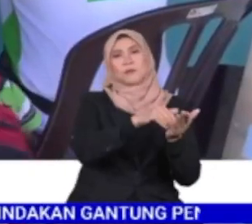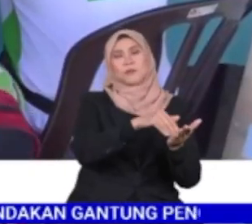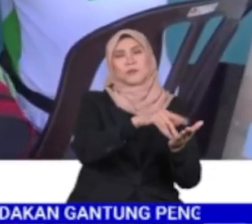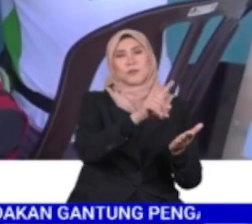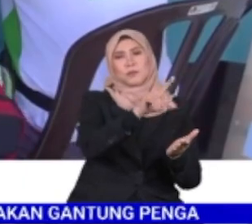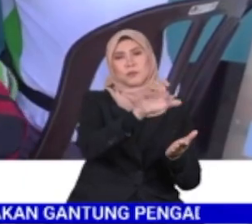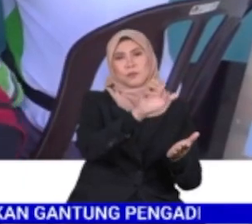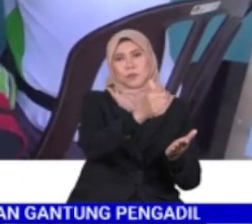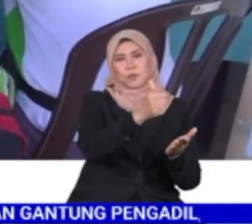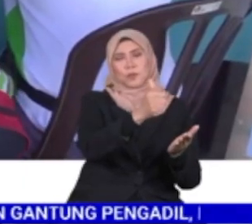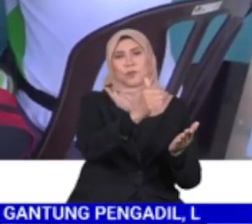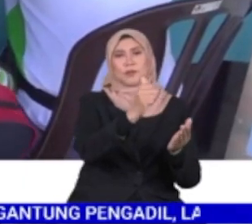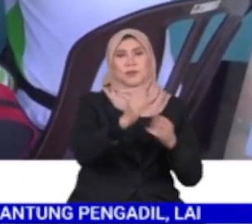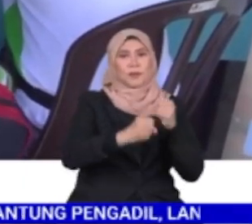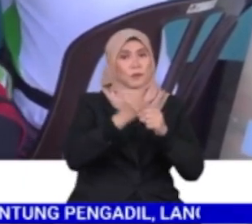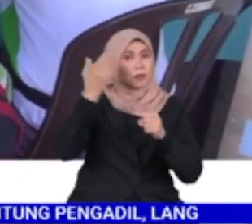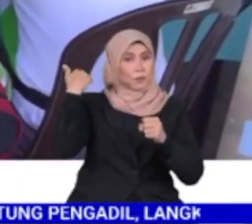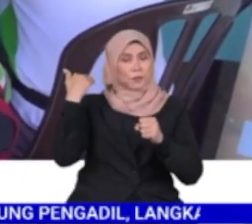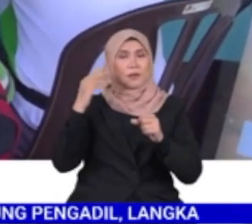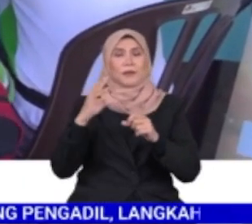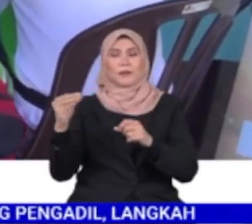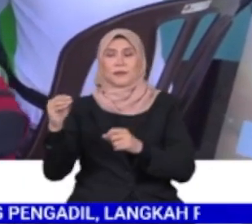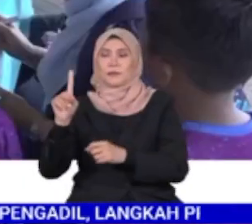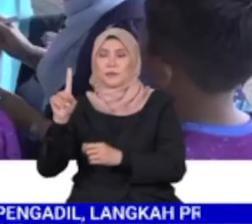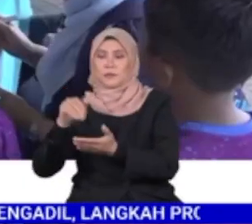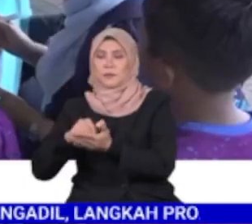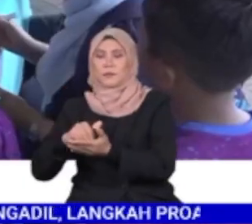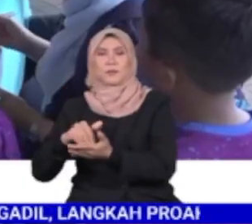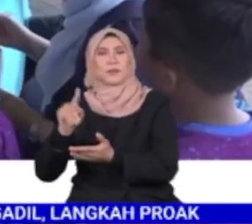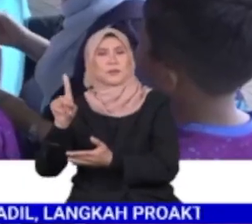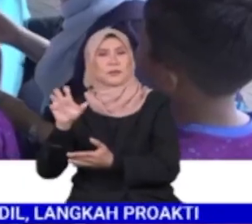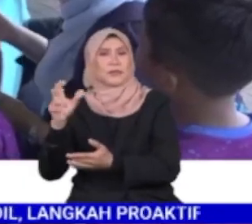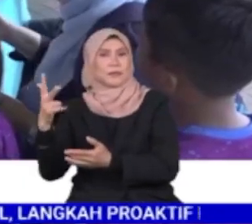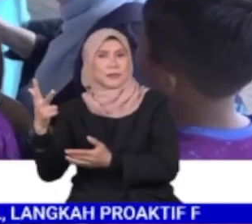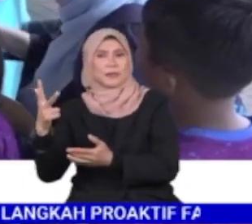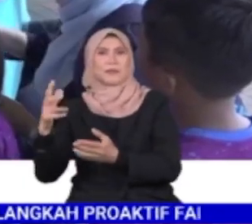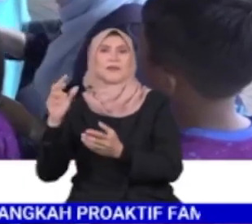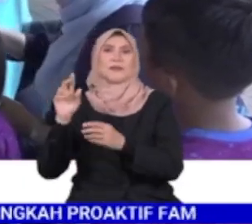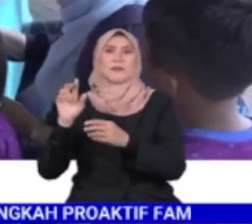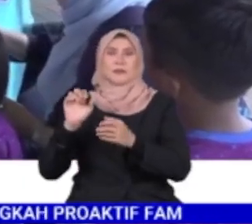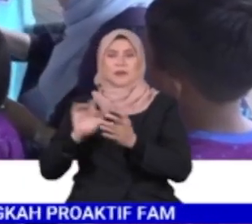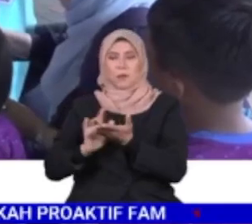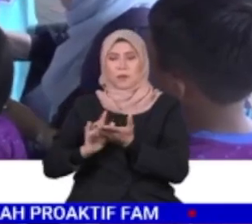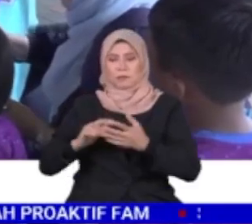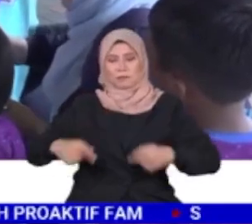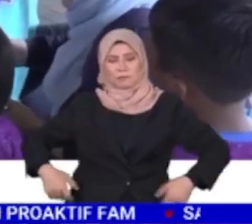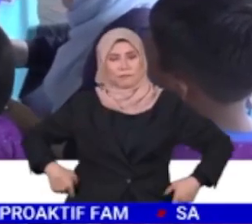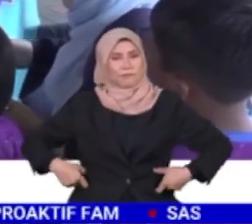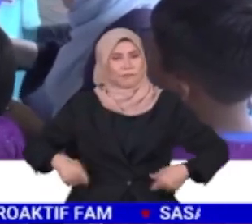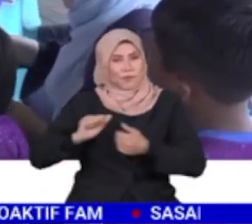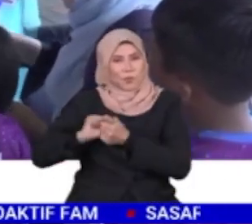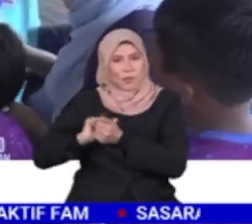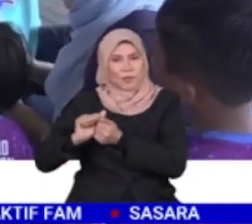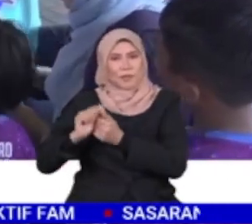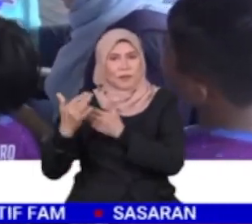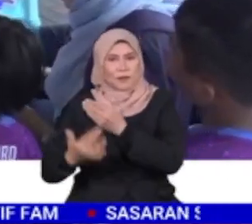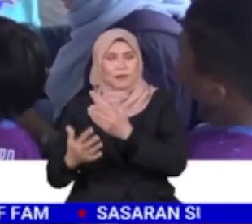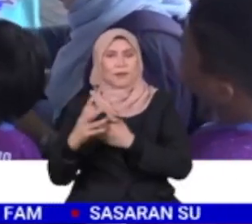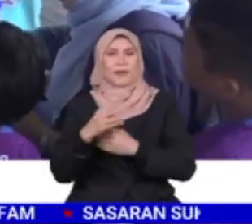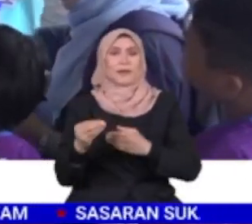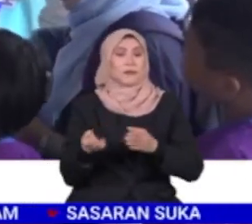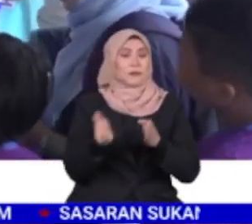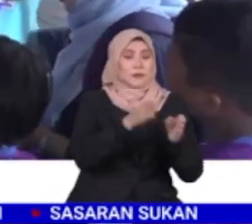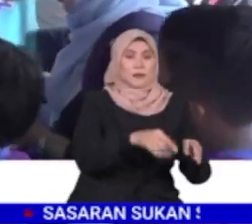kiss tahun lalu daripada jumlah itu 1813 menjalani dalesis darah menikahi 405 menjalani